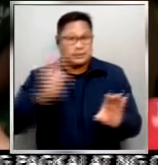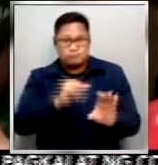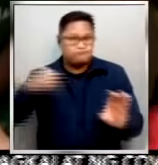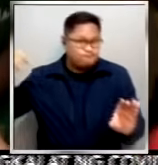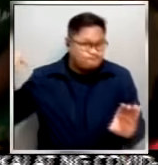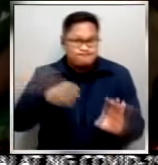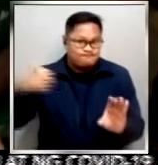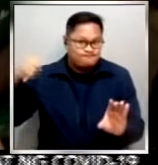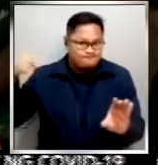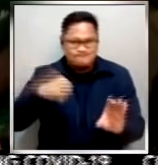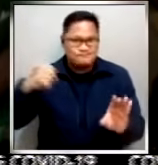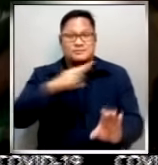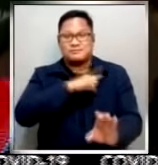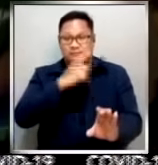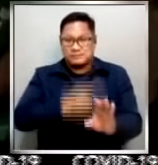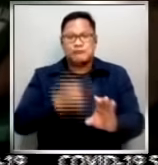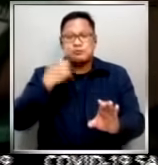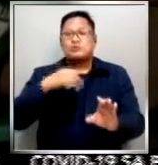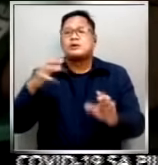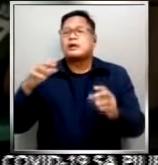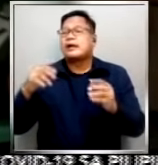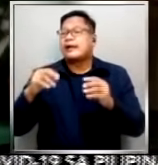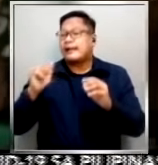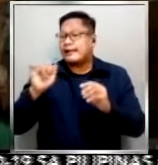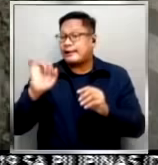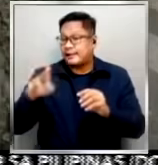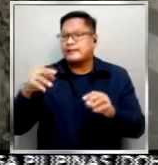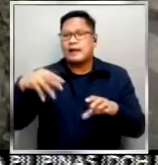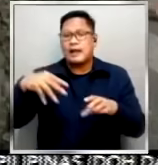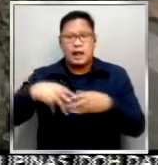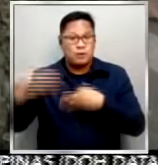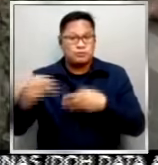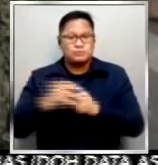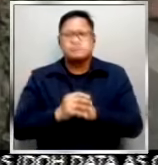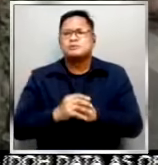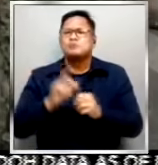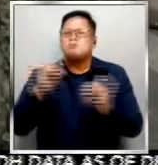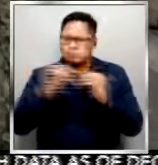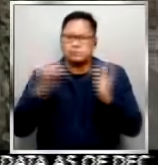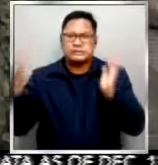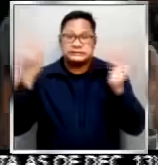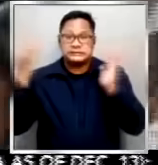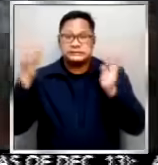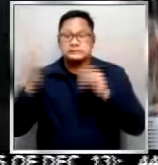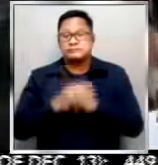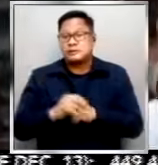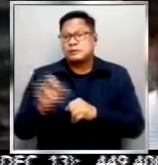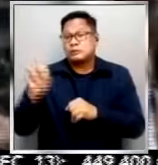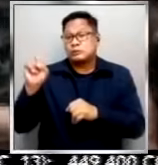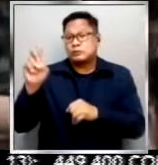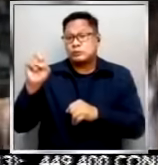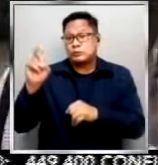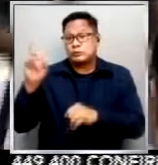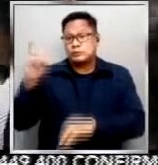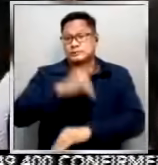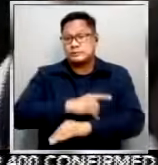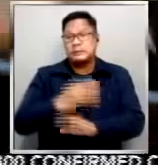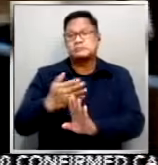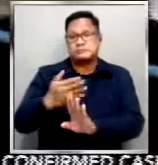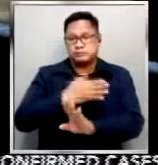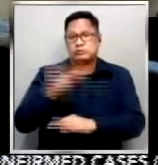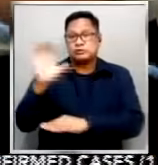yung presyo ng hangin na lalabas. Mas maingay. Labindalawang araw bago magpasko, marami ang namimili sa